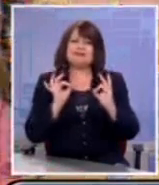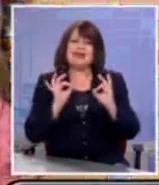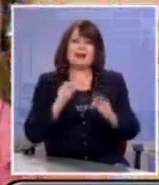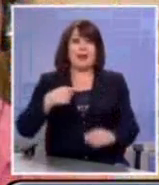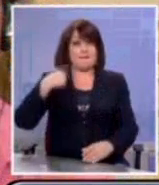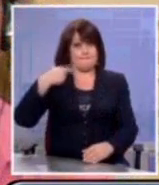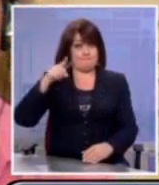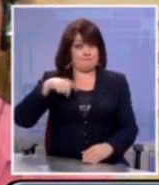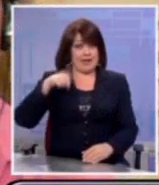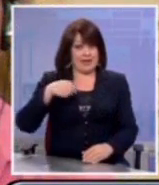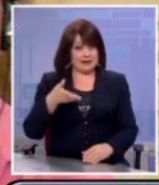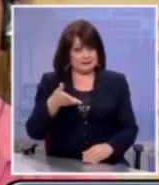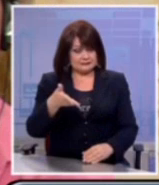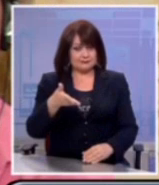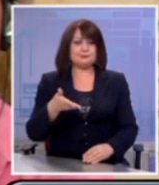επόμενες ημέρες,